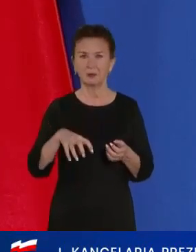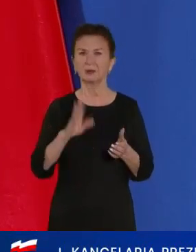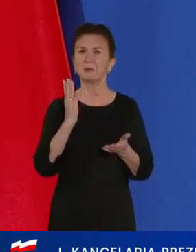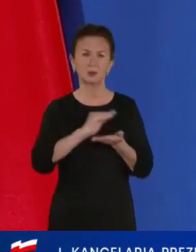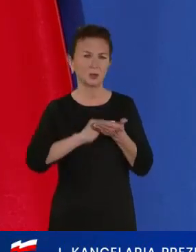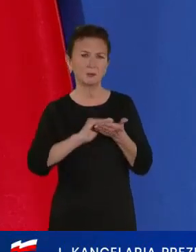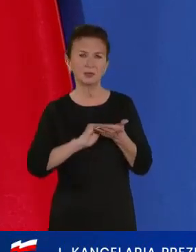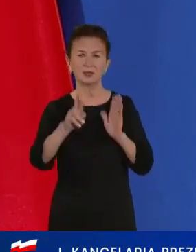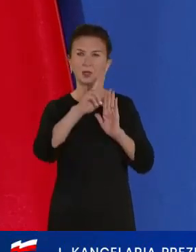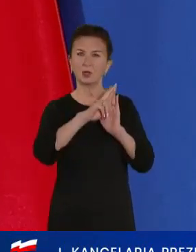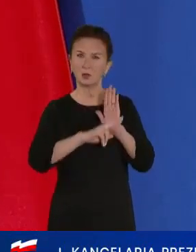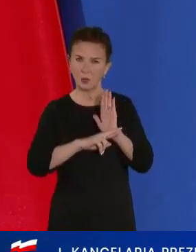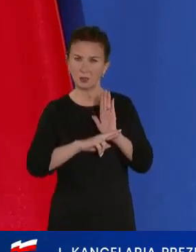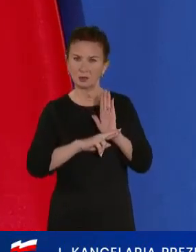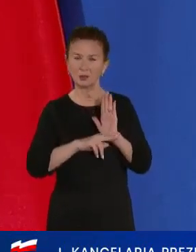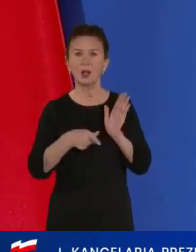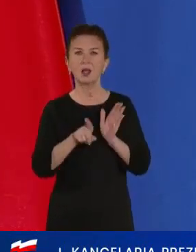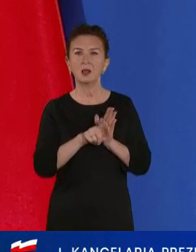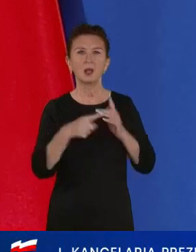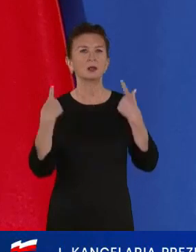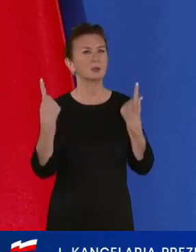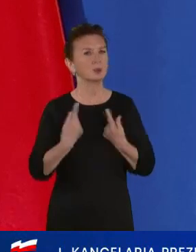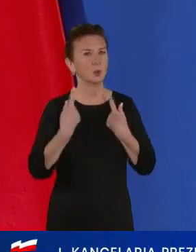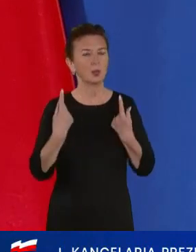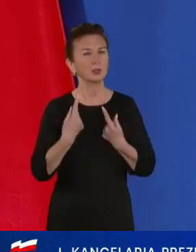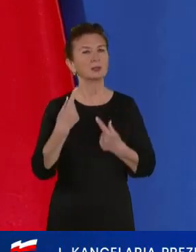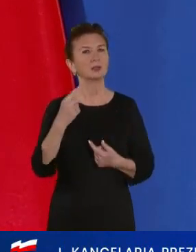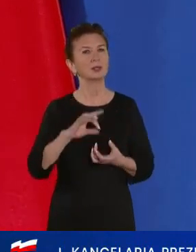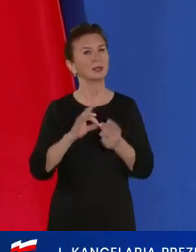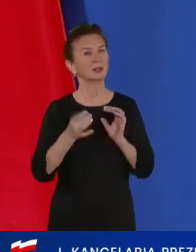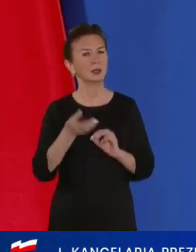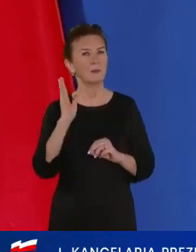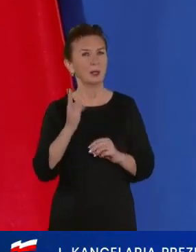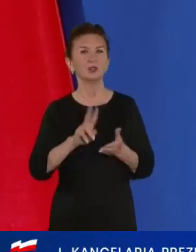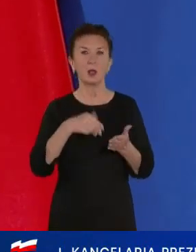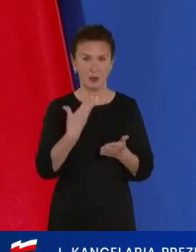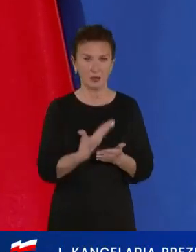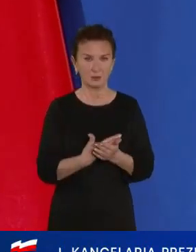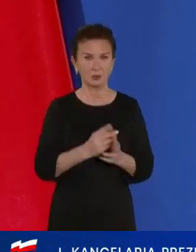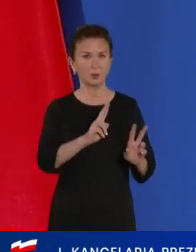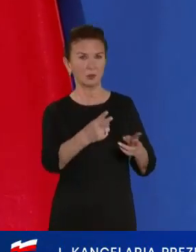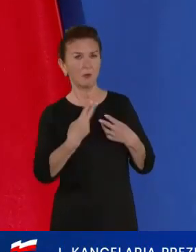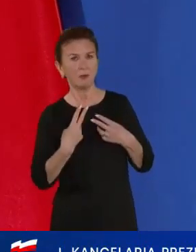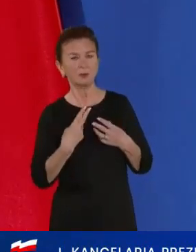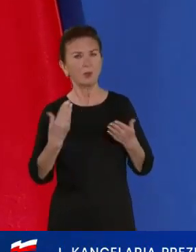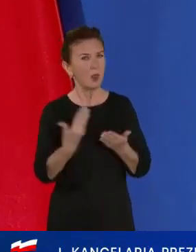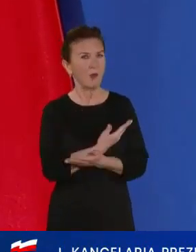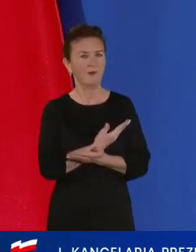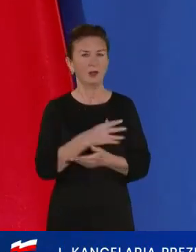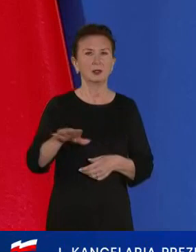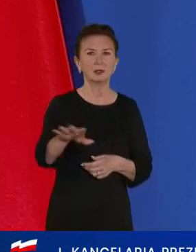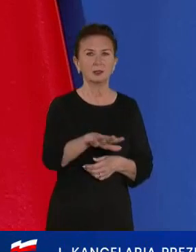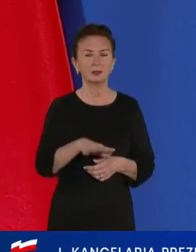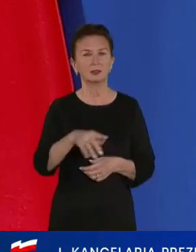regulacje dla sytuacji, w której będzie ewentualny powrót do stref czerwonych, do